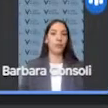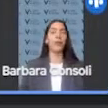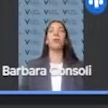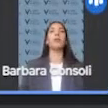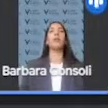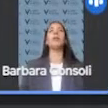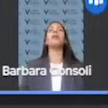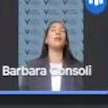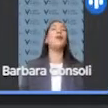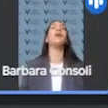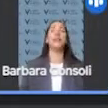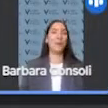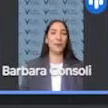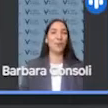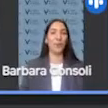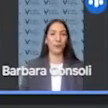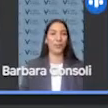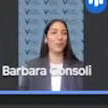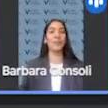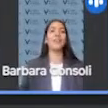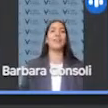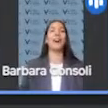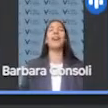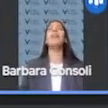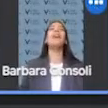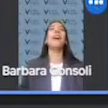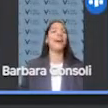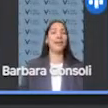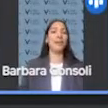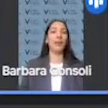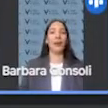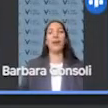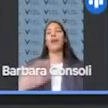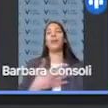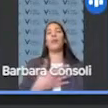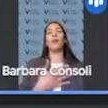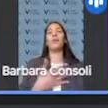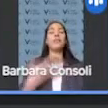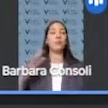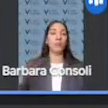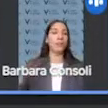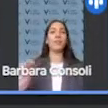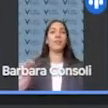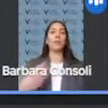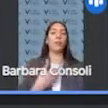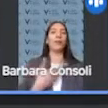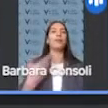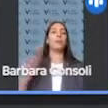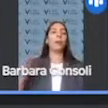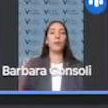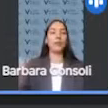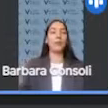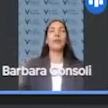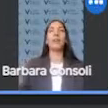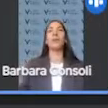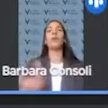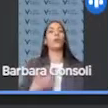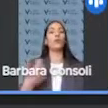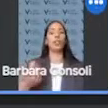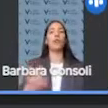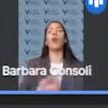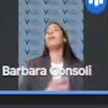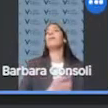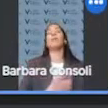punti di vista. Quindi io il primo giorno di università arrivo all'aulario intimorita, sicuramente impaurita, perché